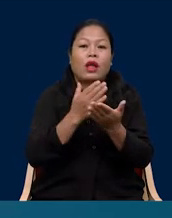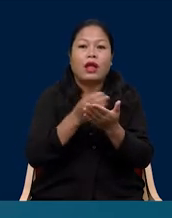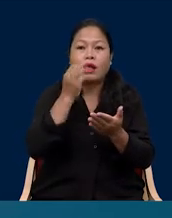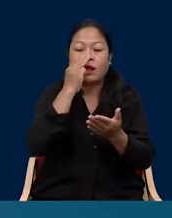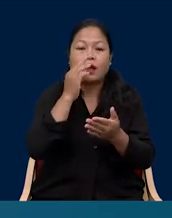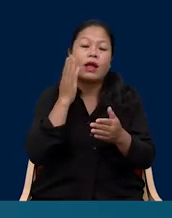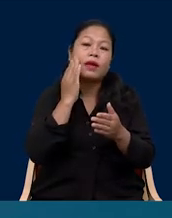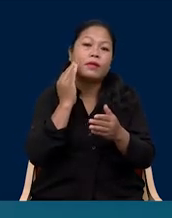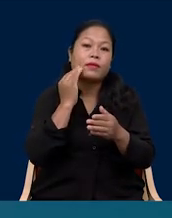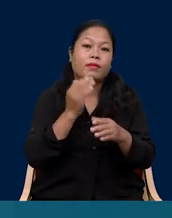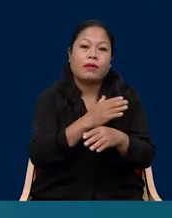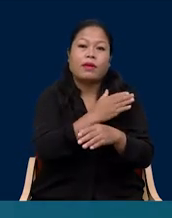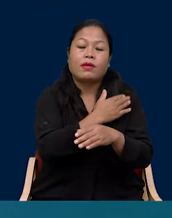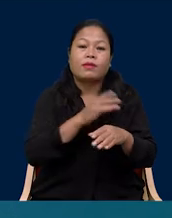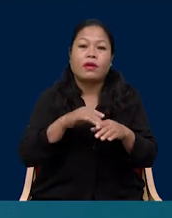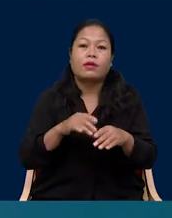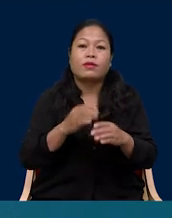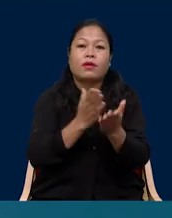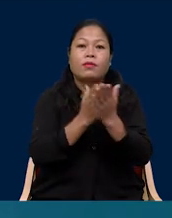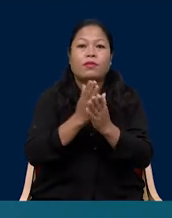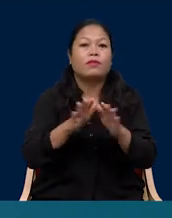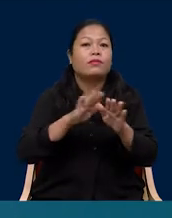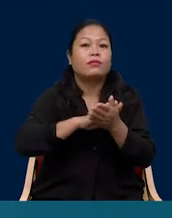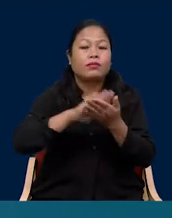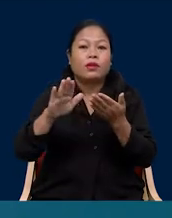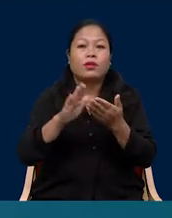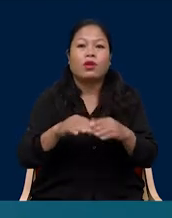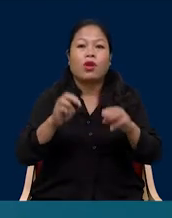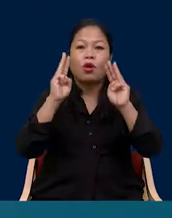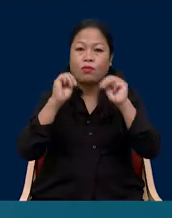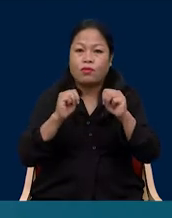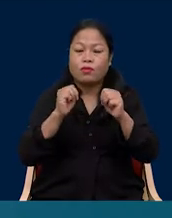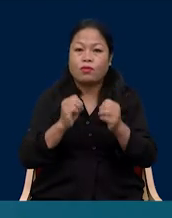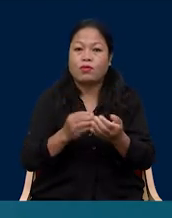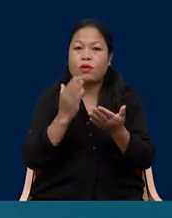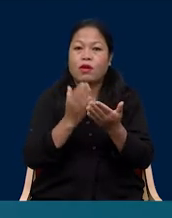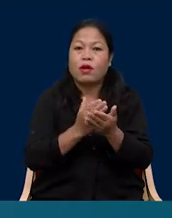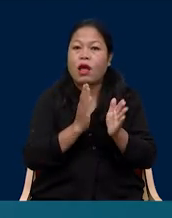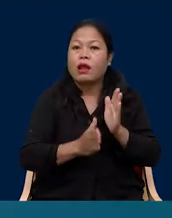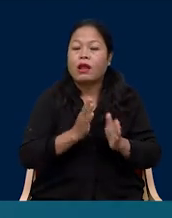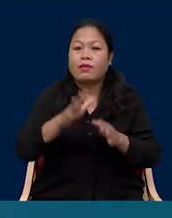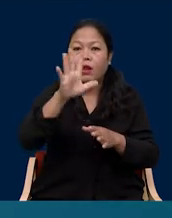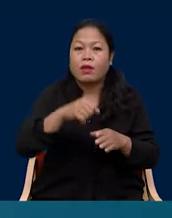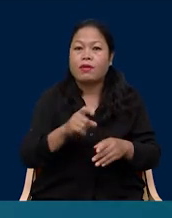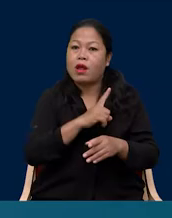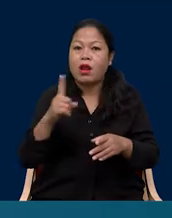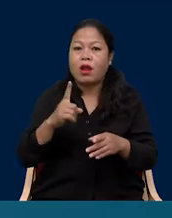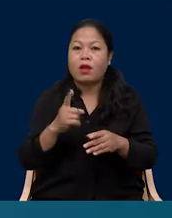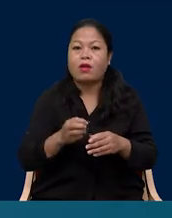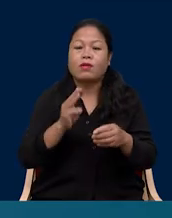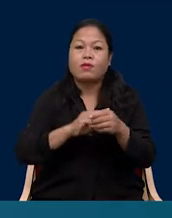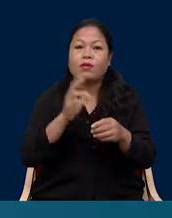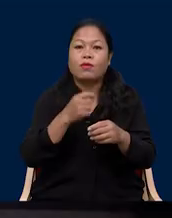सम्मेलनमा मानिसको व्यवहार सुधार्दै कार्बन उत्सर्जन घटाउन महत्त्वपूर्ण योजना ल्याउने सबैभन्दा राम्रो अवसरको